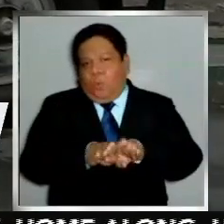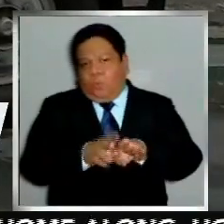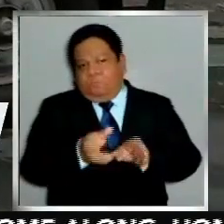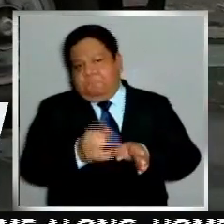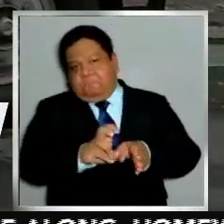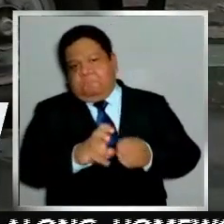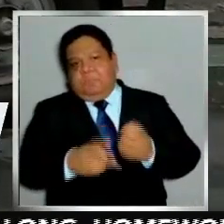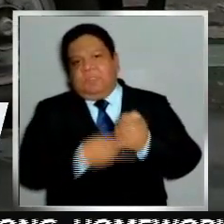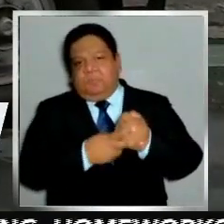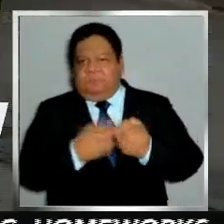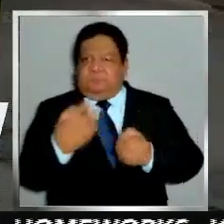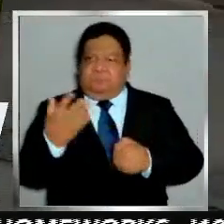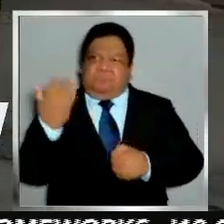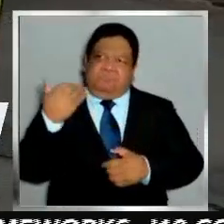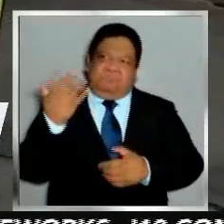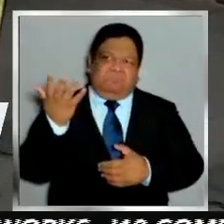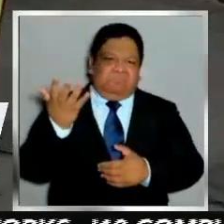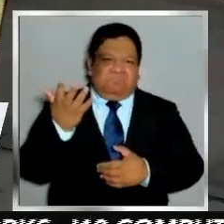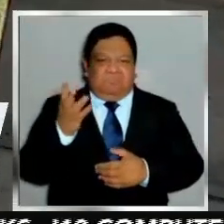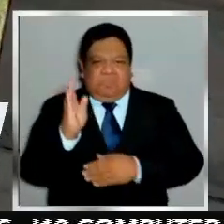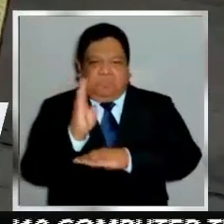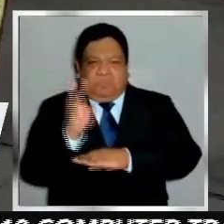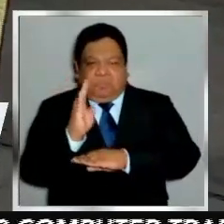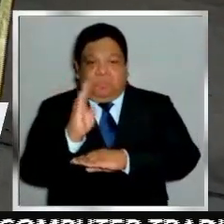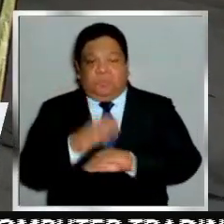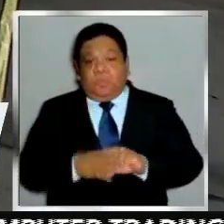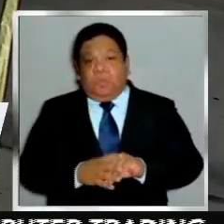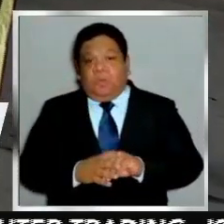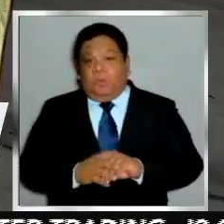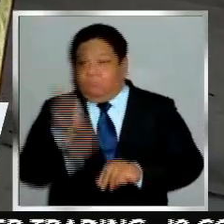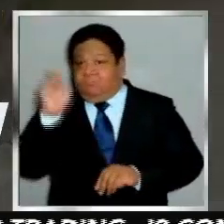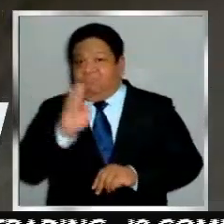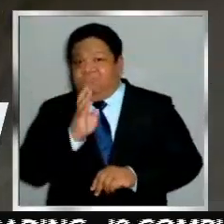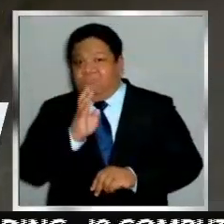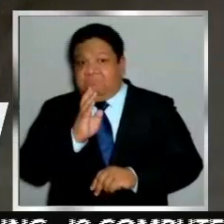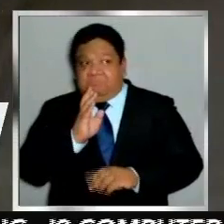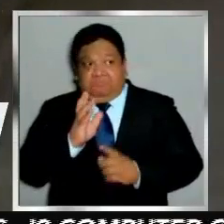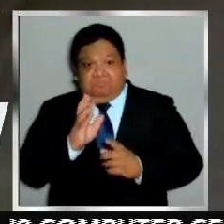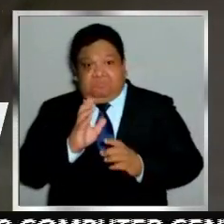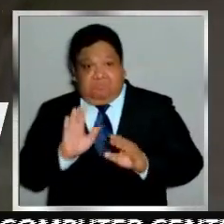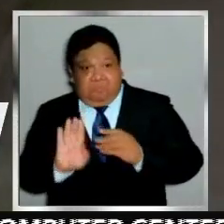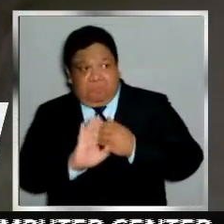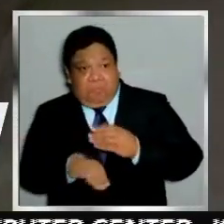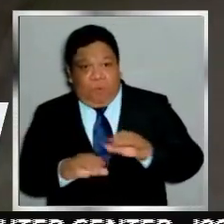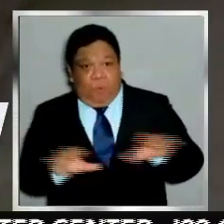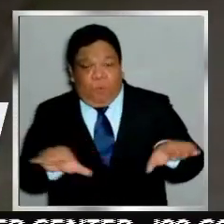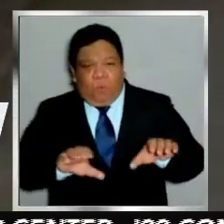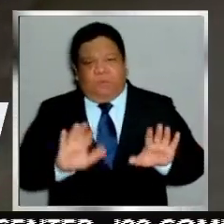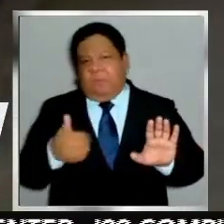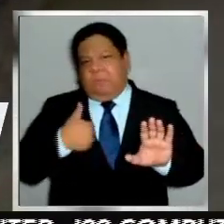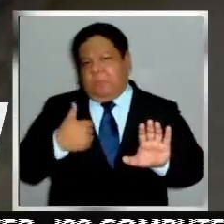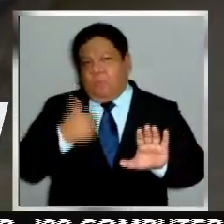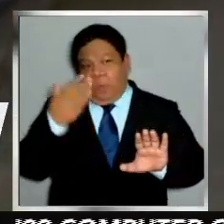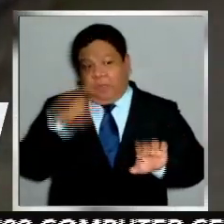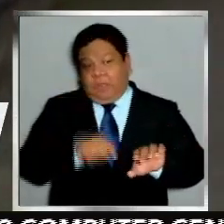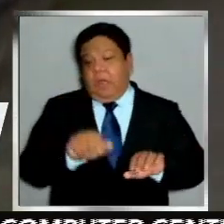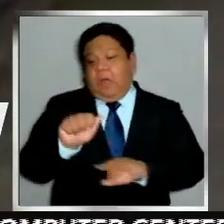bumalik actually yung mga empleyado natin since kadalasan for mga ammonia na